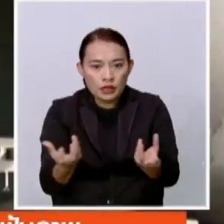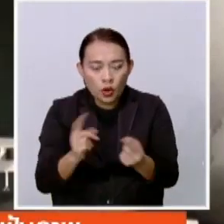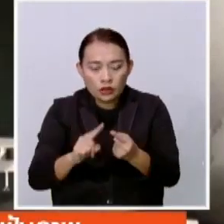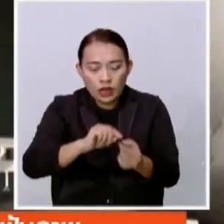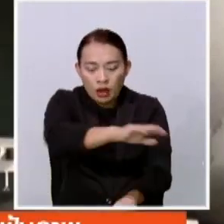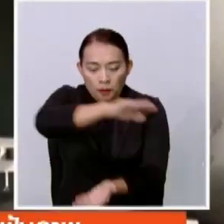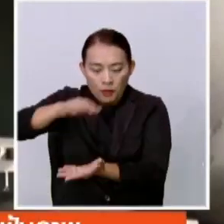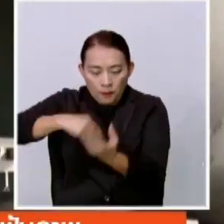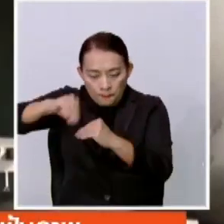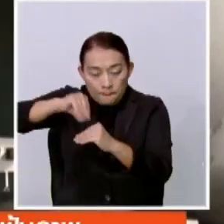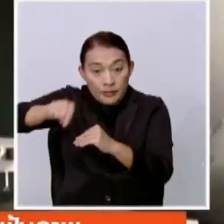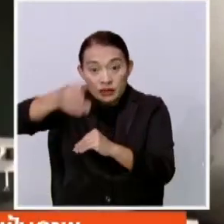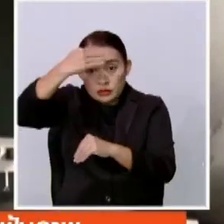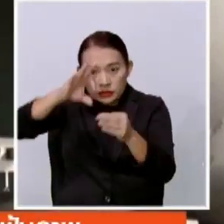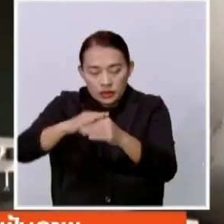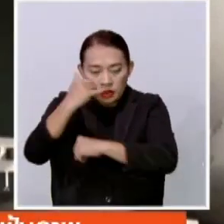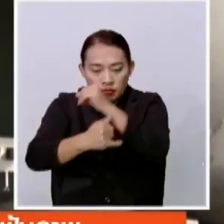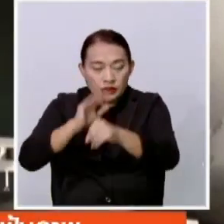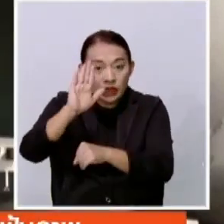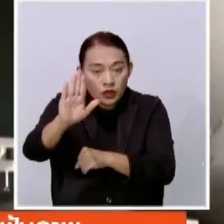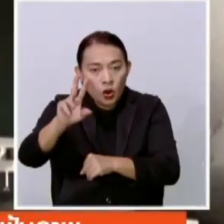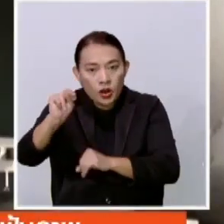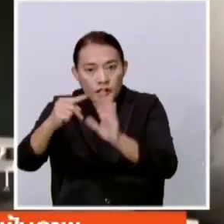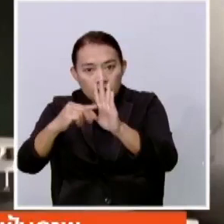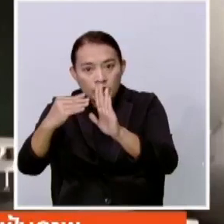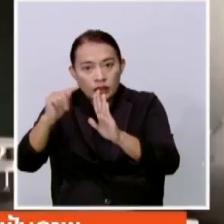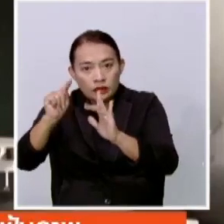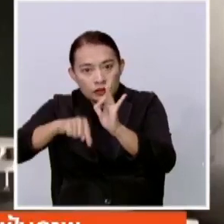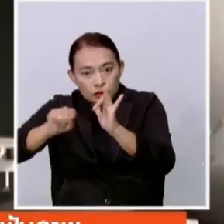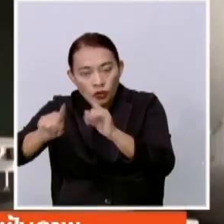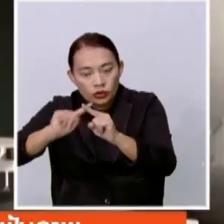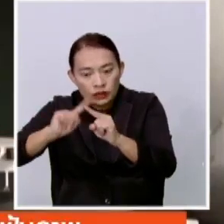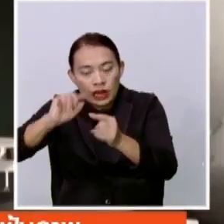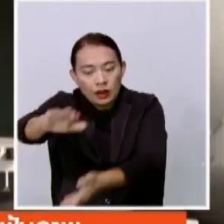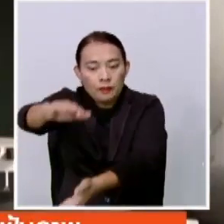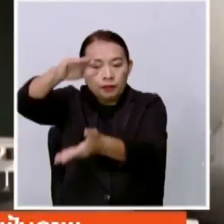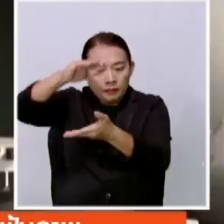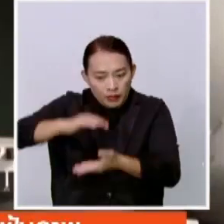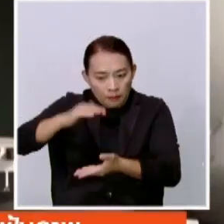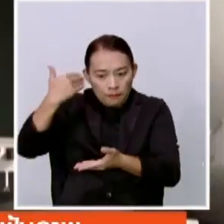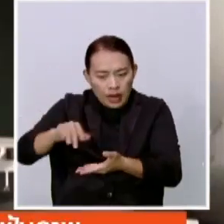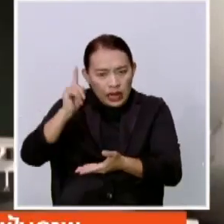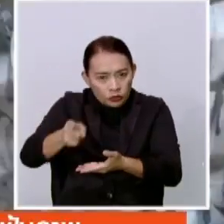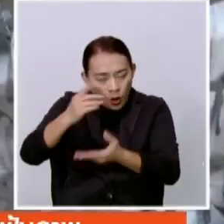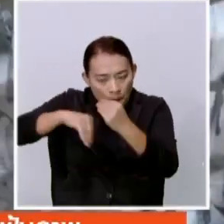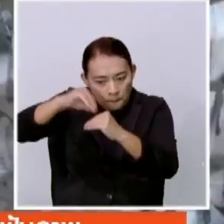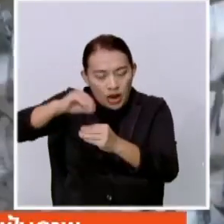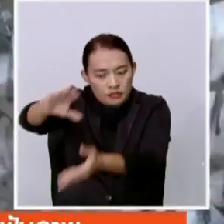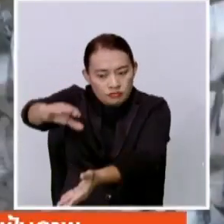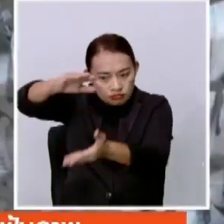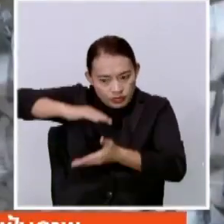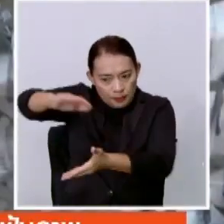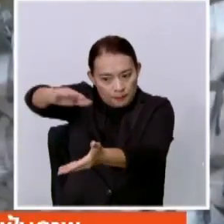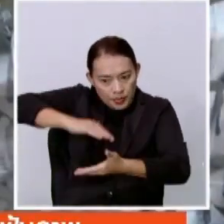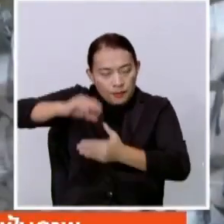ประเทศสมาชิกนาโต้รวมทั้งประเทศหุ้นส่วนที่ได้ให้อาวุธหนักแก่ยูเครนแล้วจะได้ให้เพิ่มอีกพร้อมเตือนว่าน